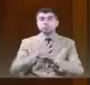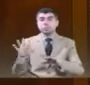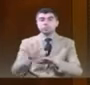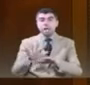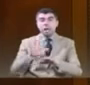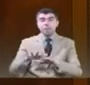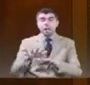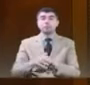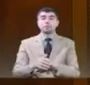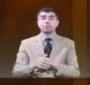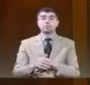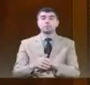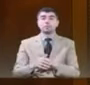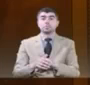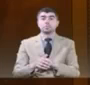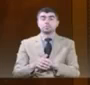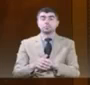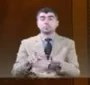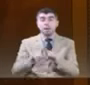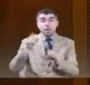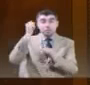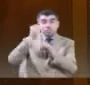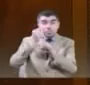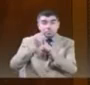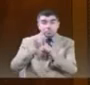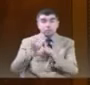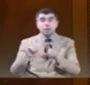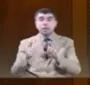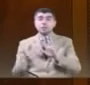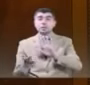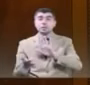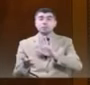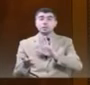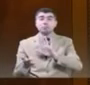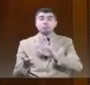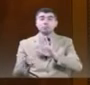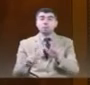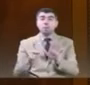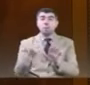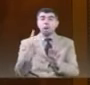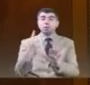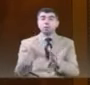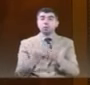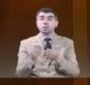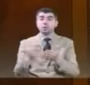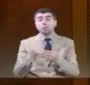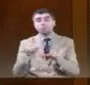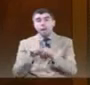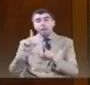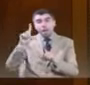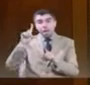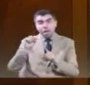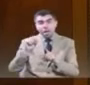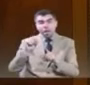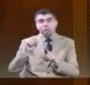درهم. من بعد الا طبقنا الاصلاح غتولي 27000 درهم، غادي يخرج ب 21000 درهم. اذا غادي يكون نقص، ولكن غادي يكون